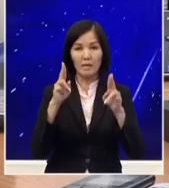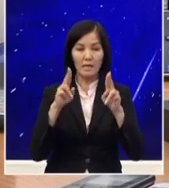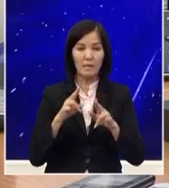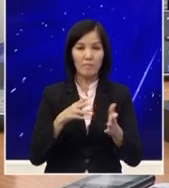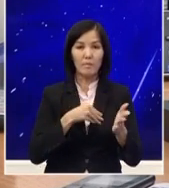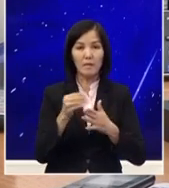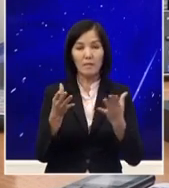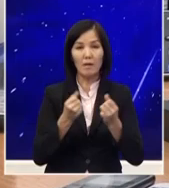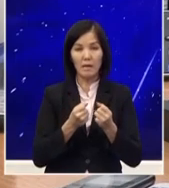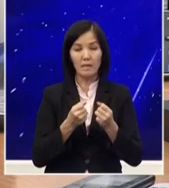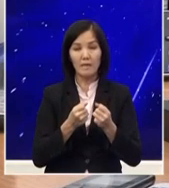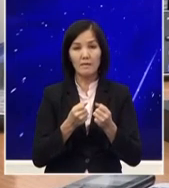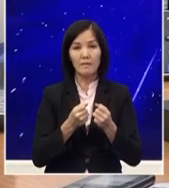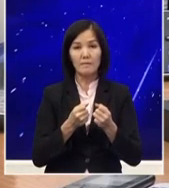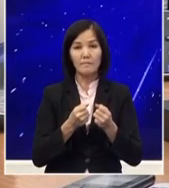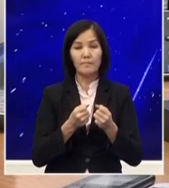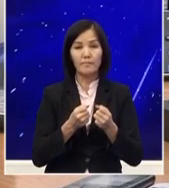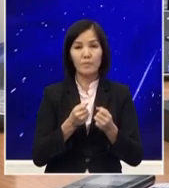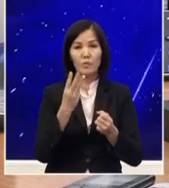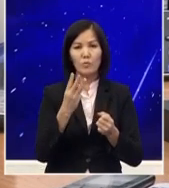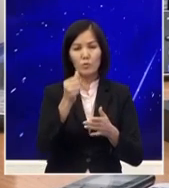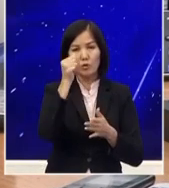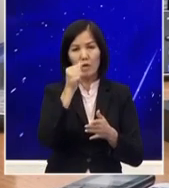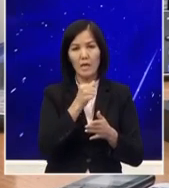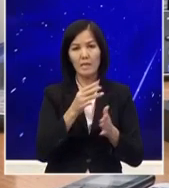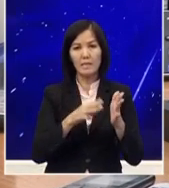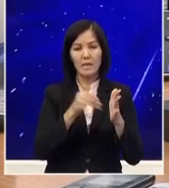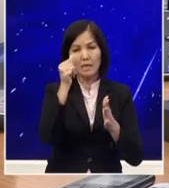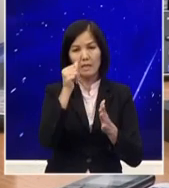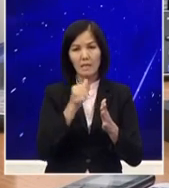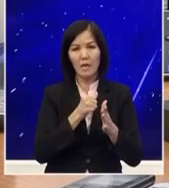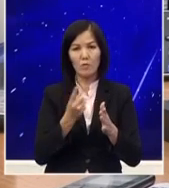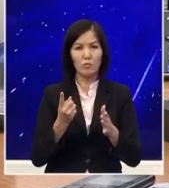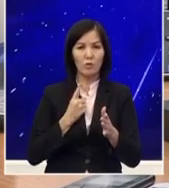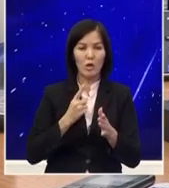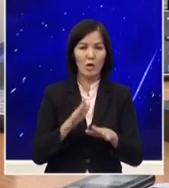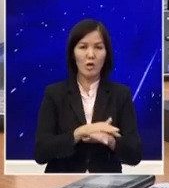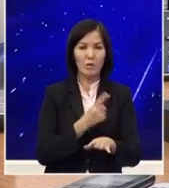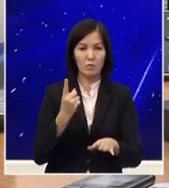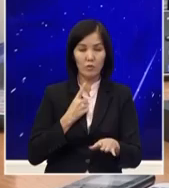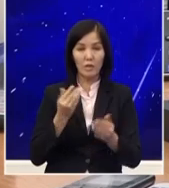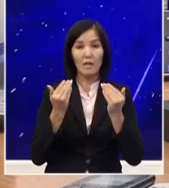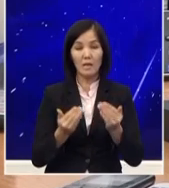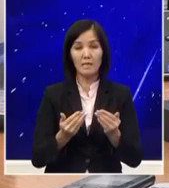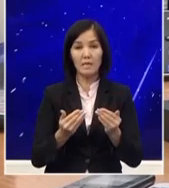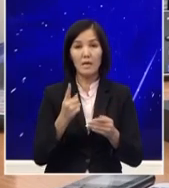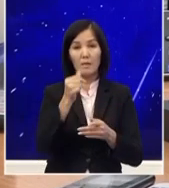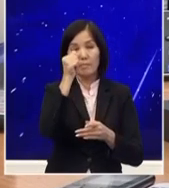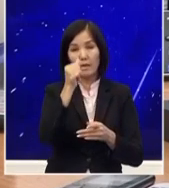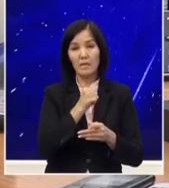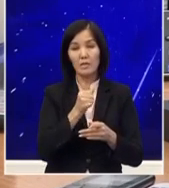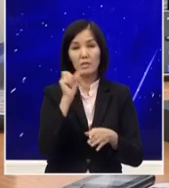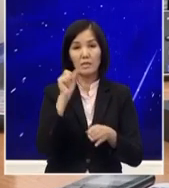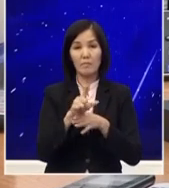кезде ол кісілер кем дегенде 3 ай мен 8 айдың орталығында алатын болса, ал қазіргі кезде 1 ай көлемінің